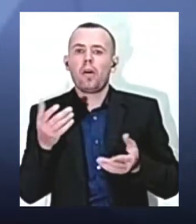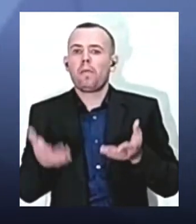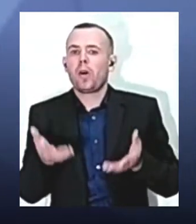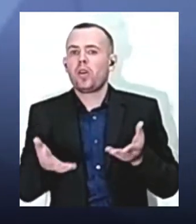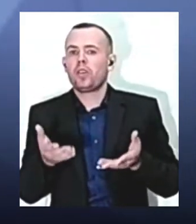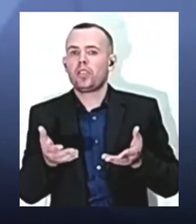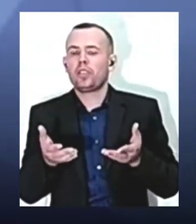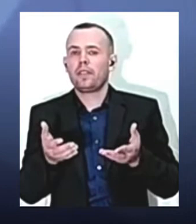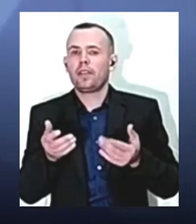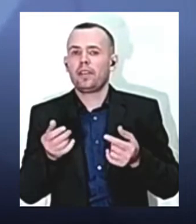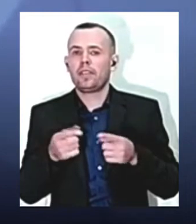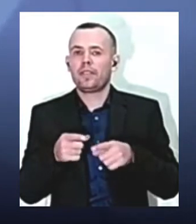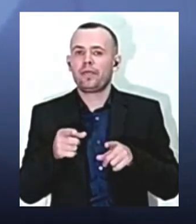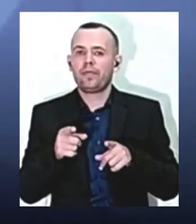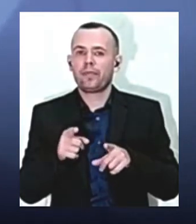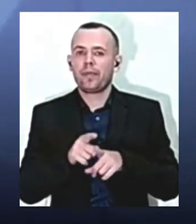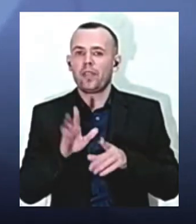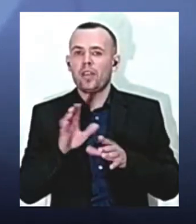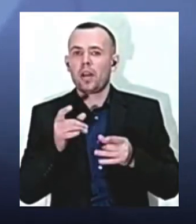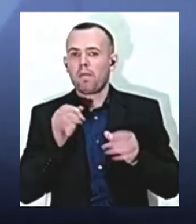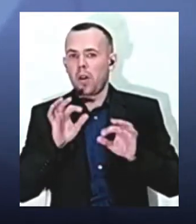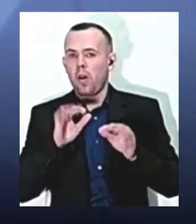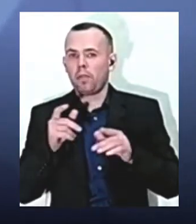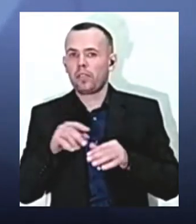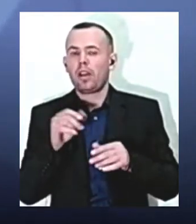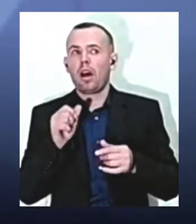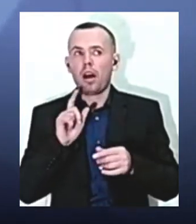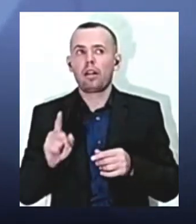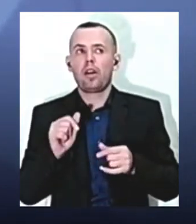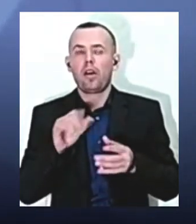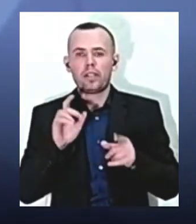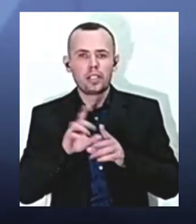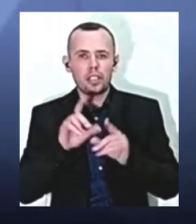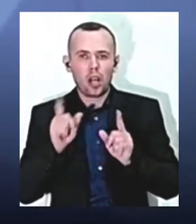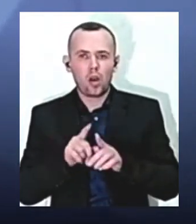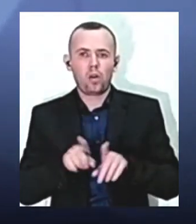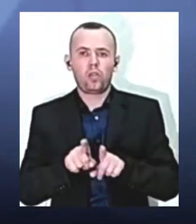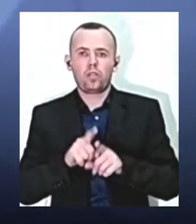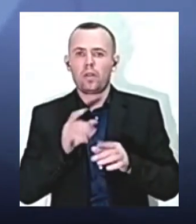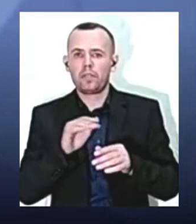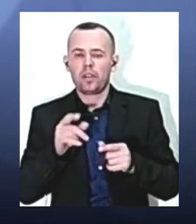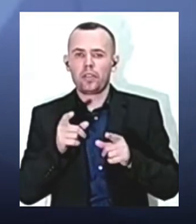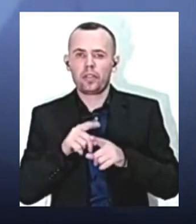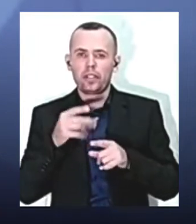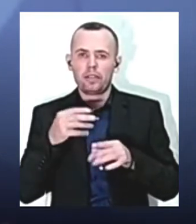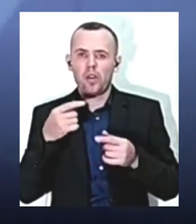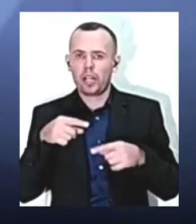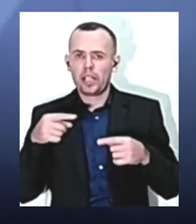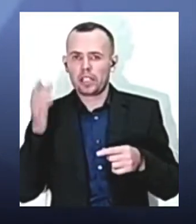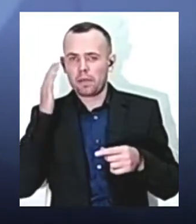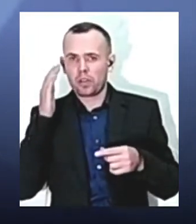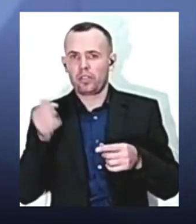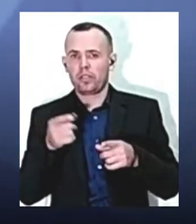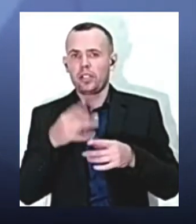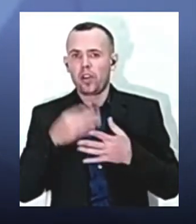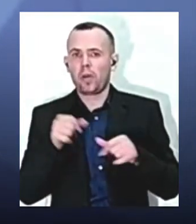ми не можемо це прокоментувати, але тут, але все одно, тобто, це було там близько 30 різних способів захисту своїх прав, все одно